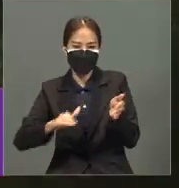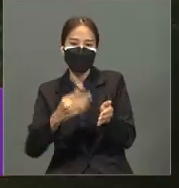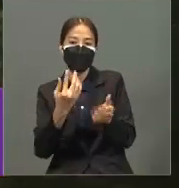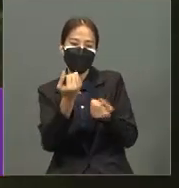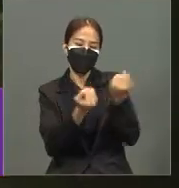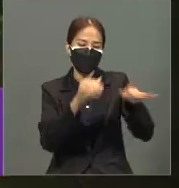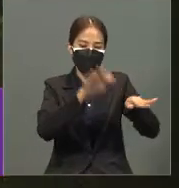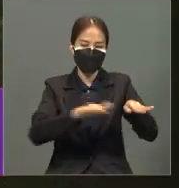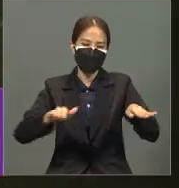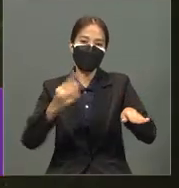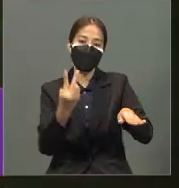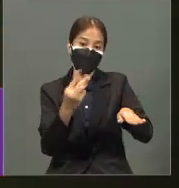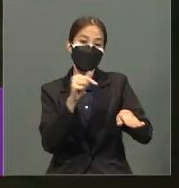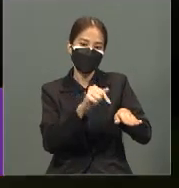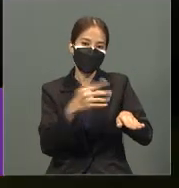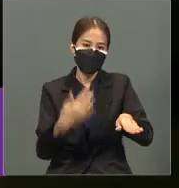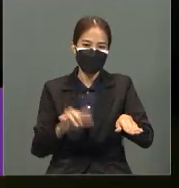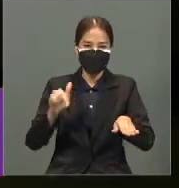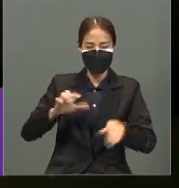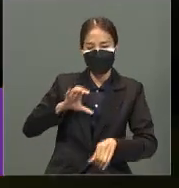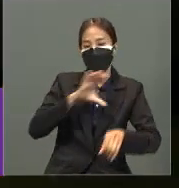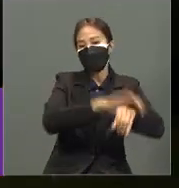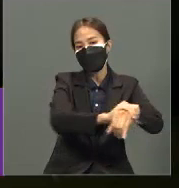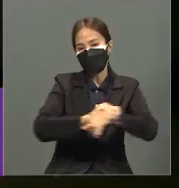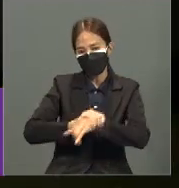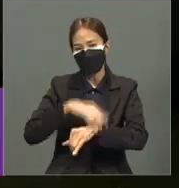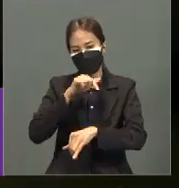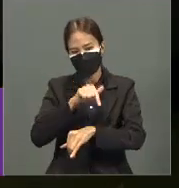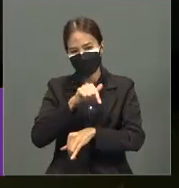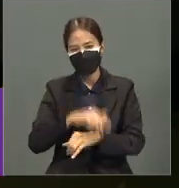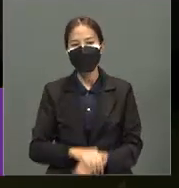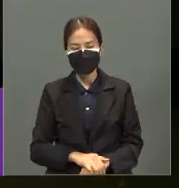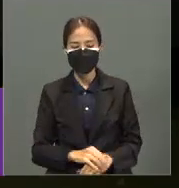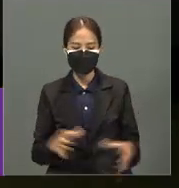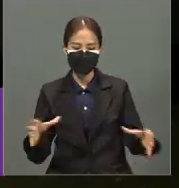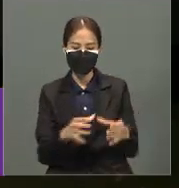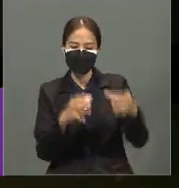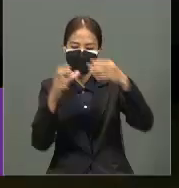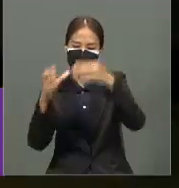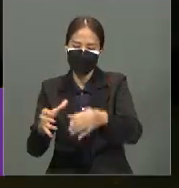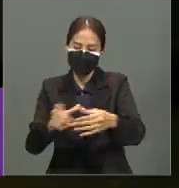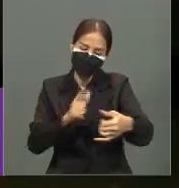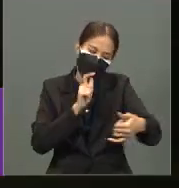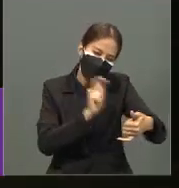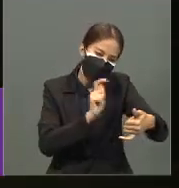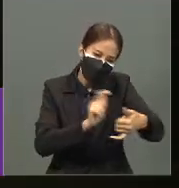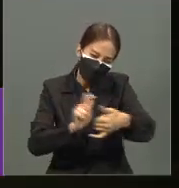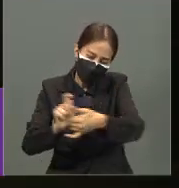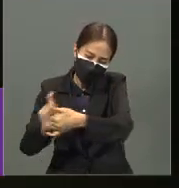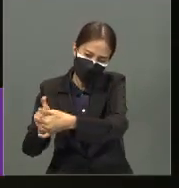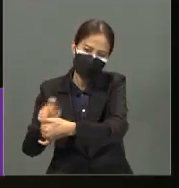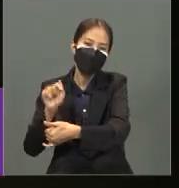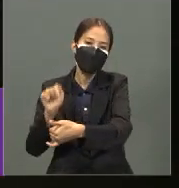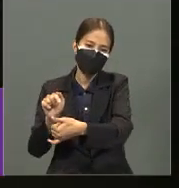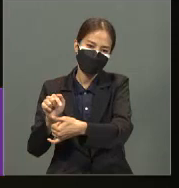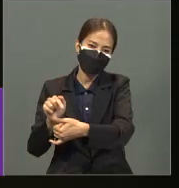โดยจับกุมได้ที่บริเวณหน้าเทศบาลตำบลสวนพึ่งจึงมีการควบคุมตัวทั้งหมดเนี่ยไปสอบขยายผลที่กองร้อยตำรว